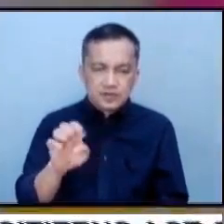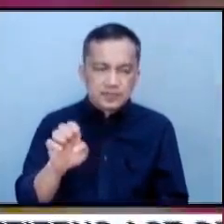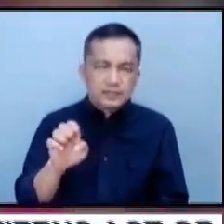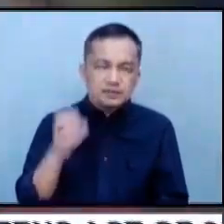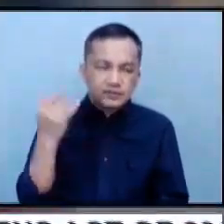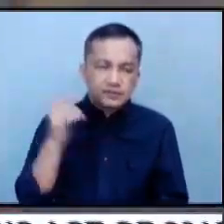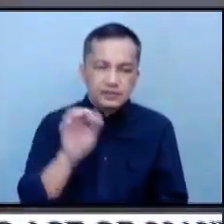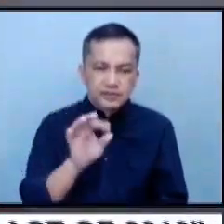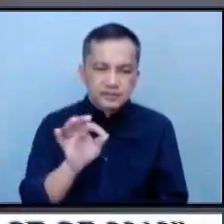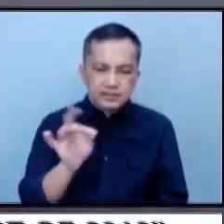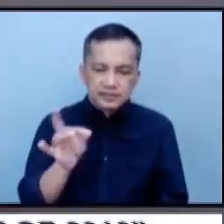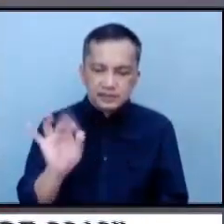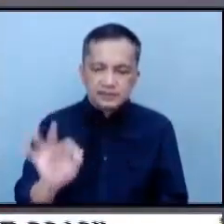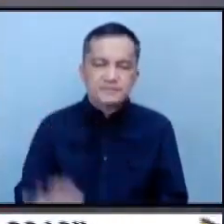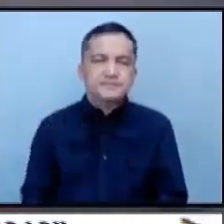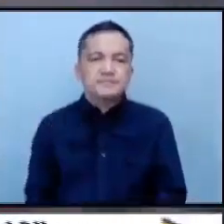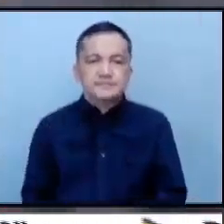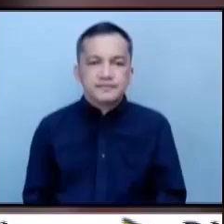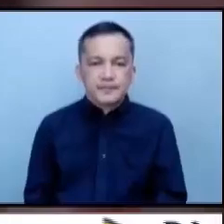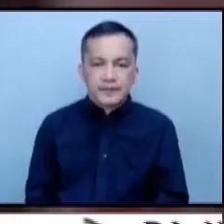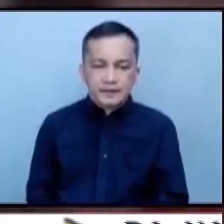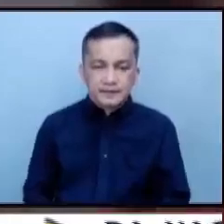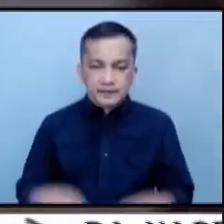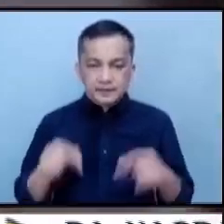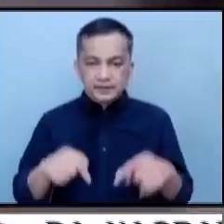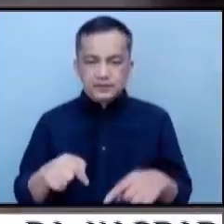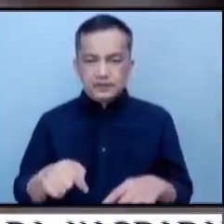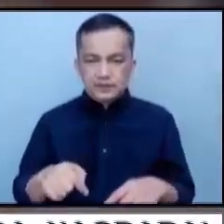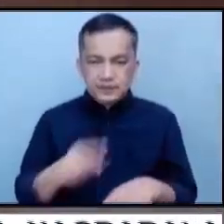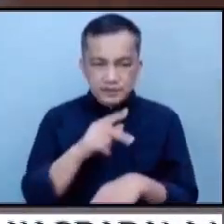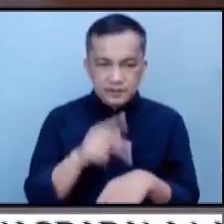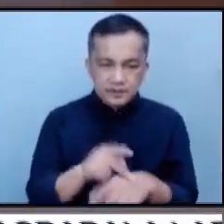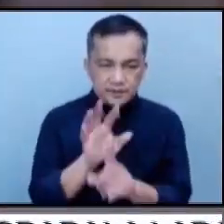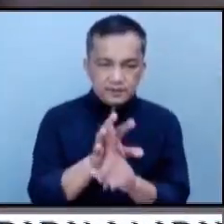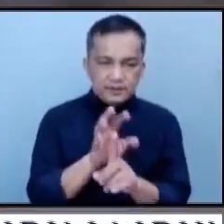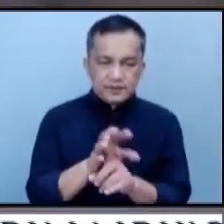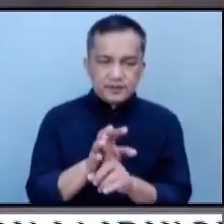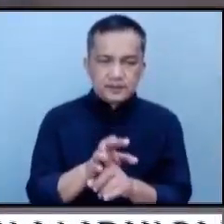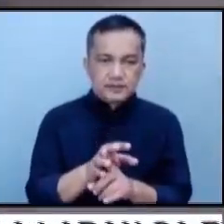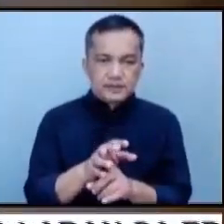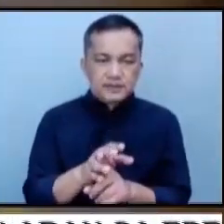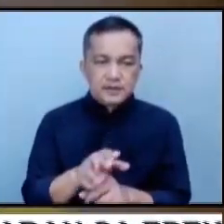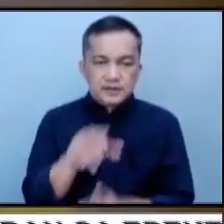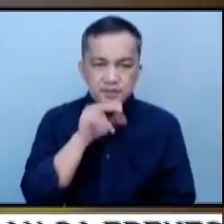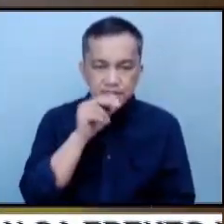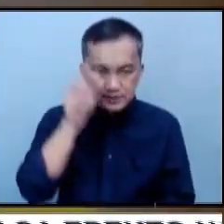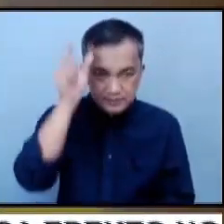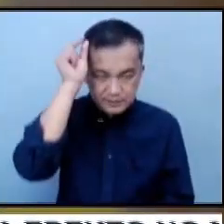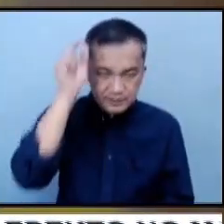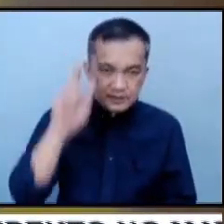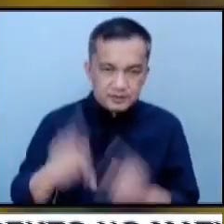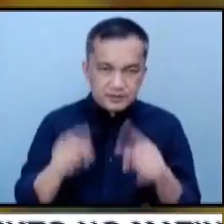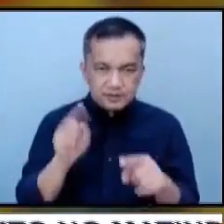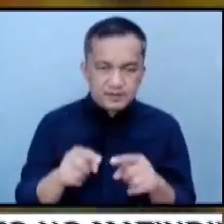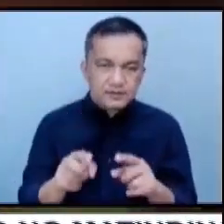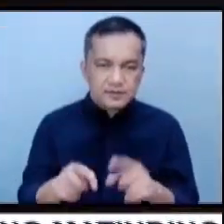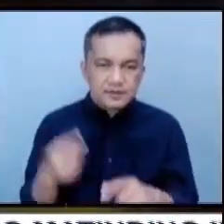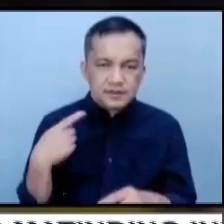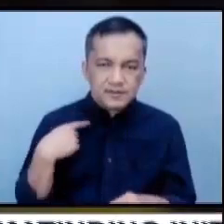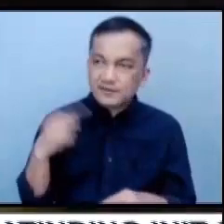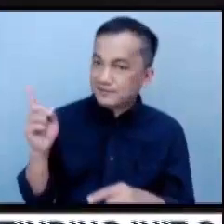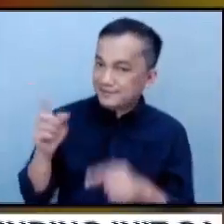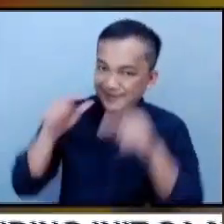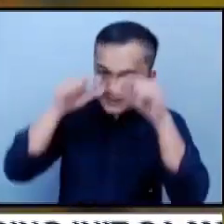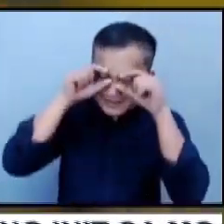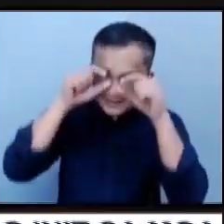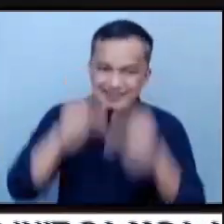1989. Dito sa Pilipinas, nananatiling fashion trend ng bibe na ngayon ay may iba't ibang variants, may bibe na naka-shades, may